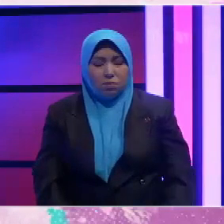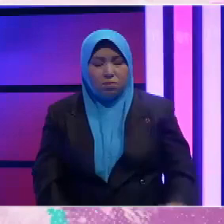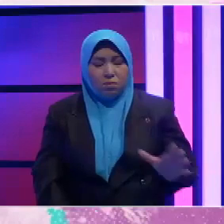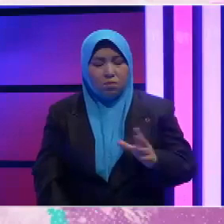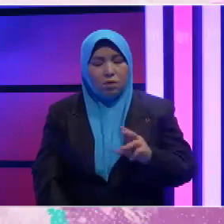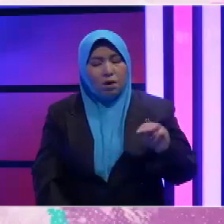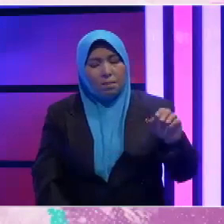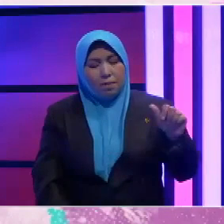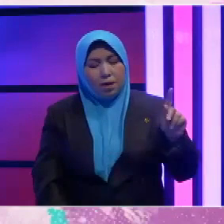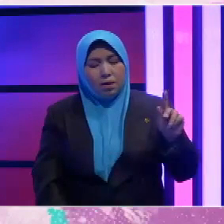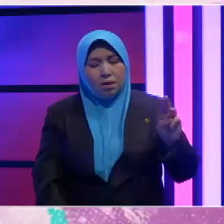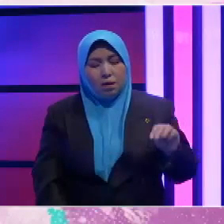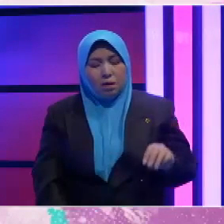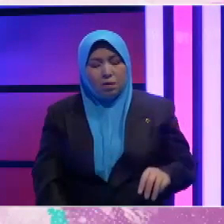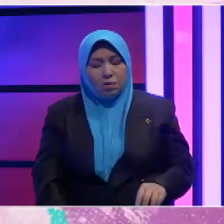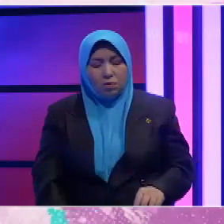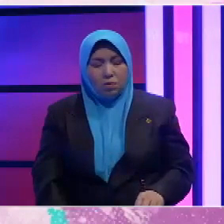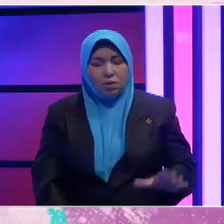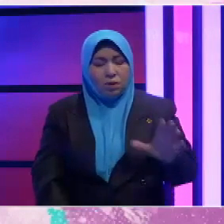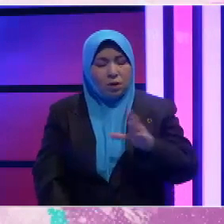ومكروا مكرا